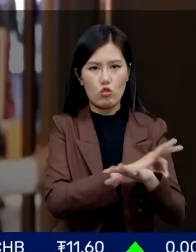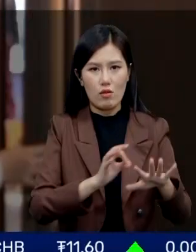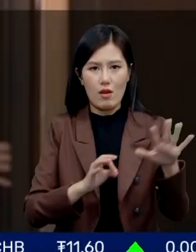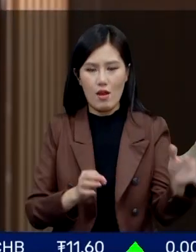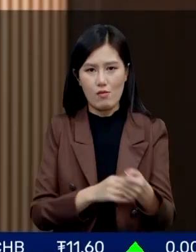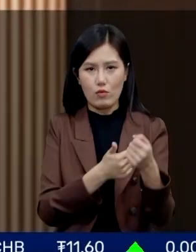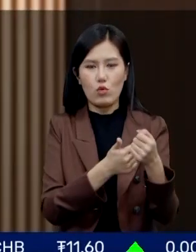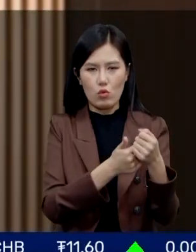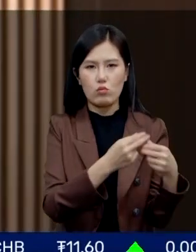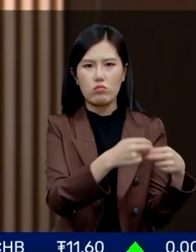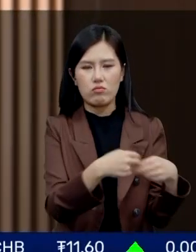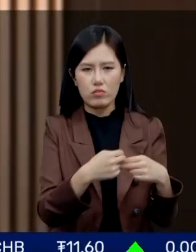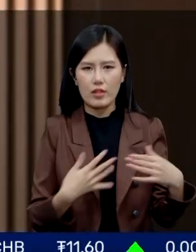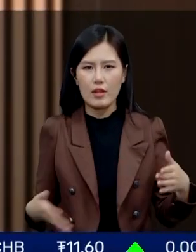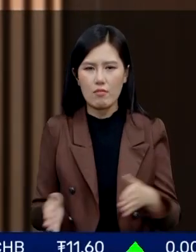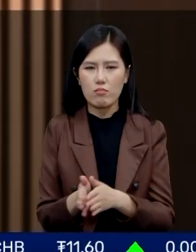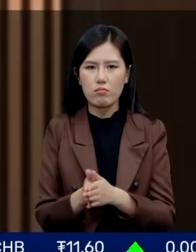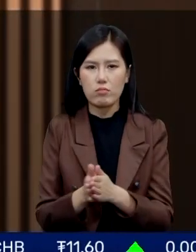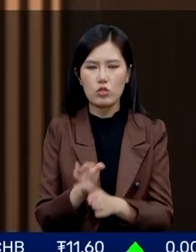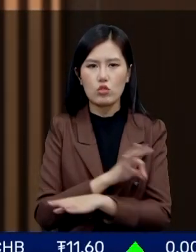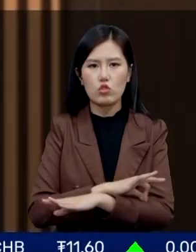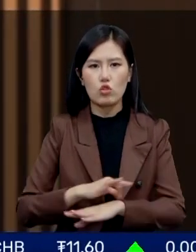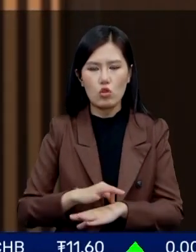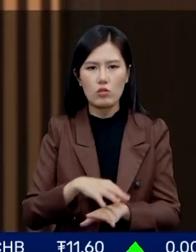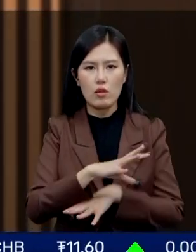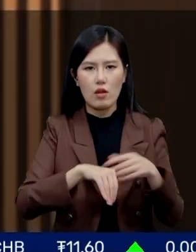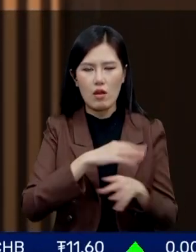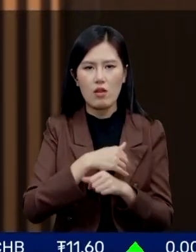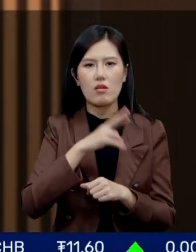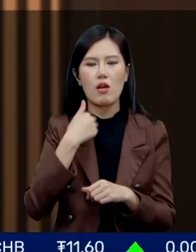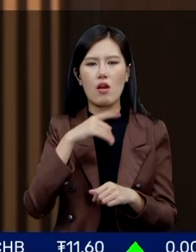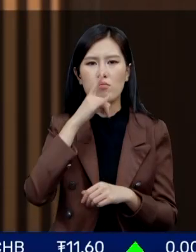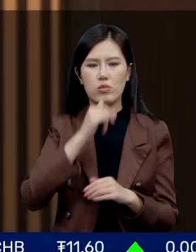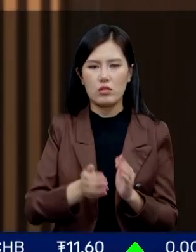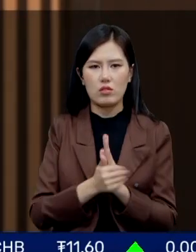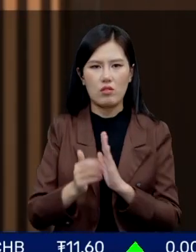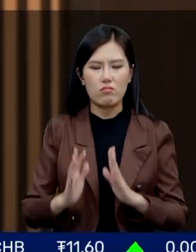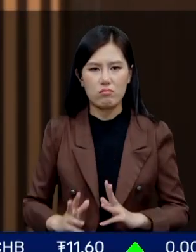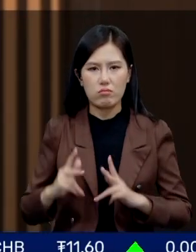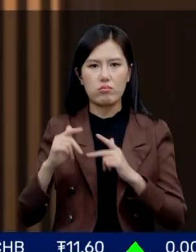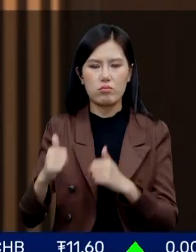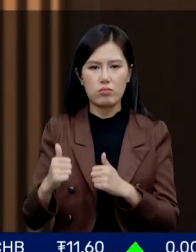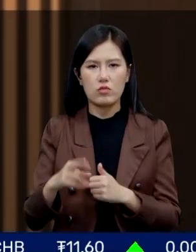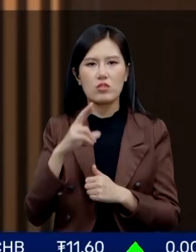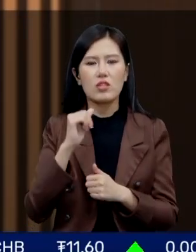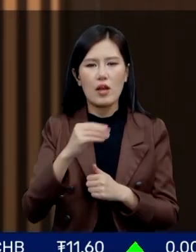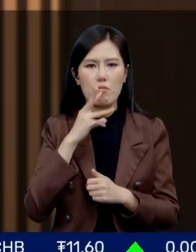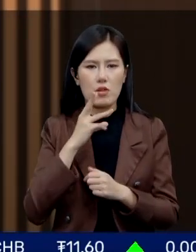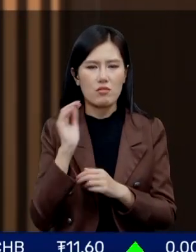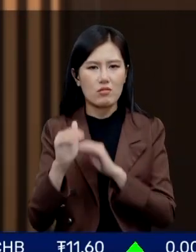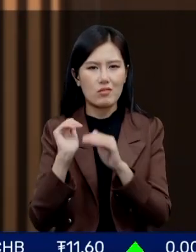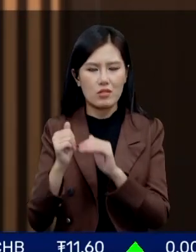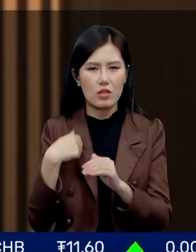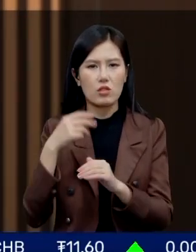би даасан бас одоо энэ төслийн хүрээнд бол чадварчсан одоо засаглалынхаа талаарч дээр одоо маркетингийн талаасч дээр одоо